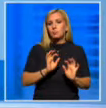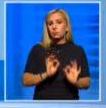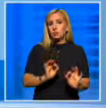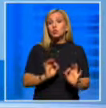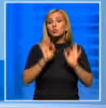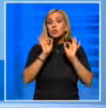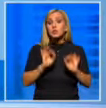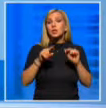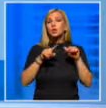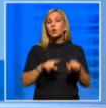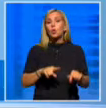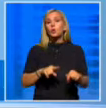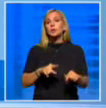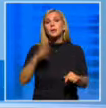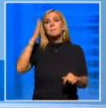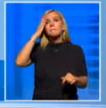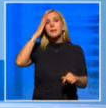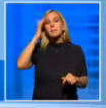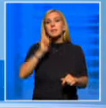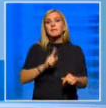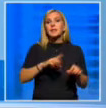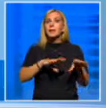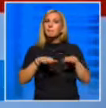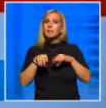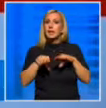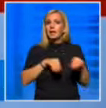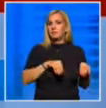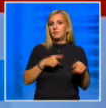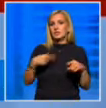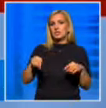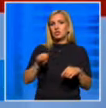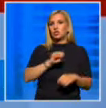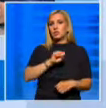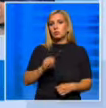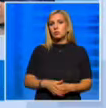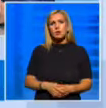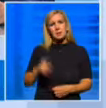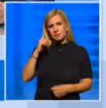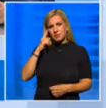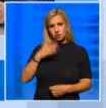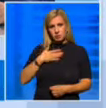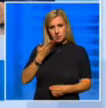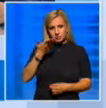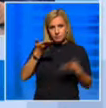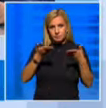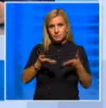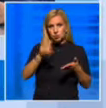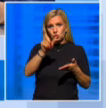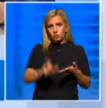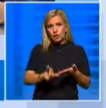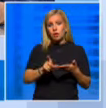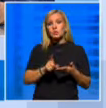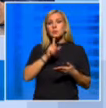този премиер трябва да бъде приемлив за различните групи. Мислите ли, че има такива хора? Наистина ли смятате, че ще се намери такъв човек, който да